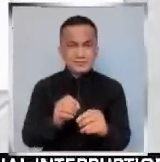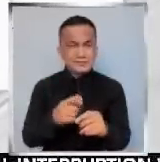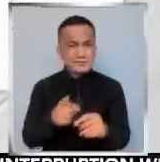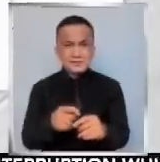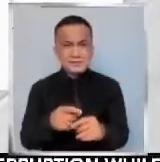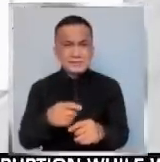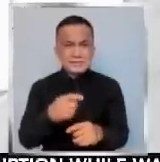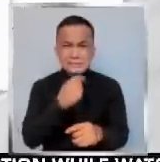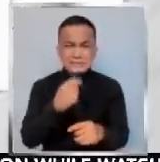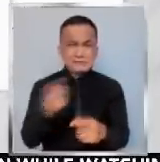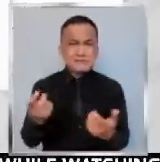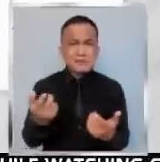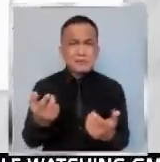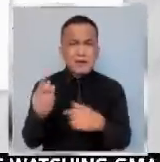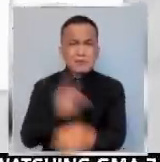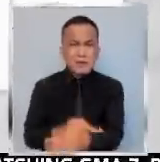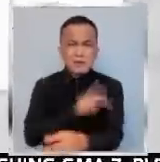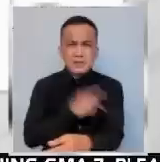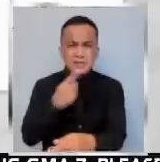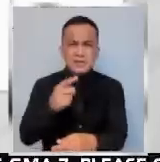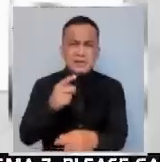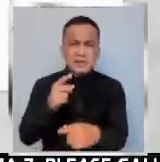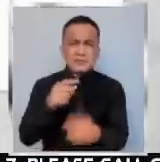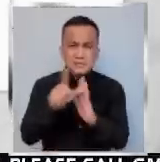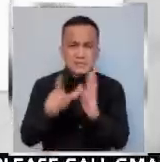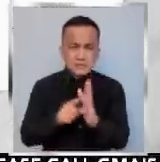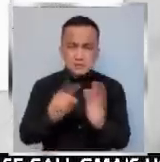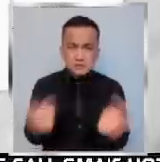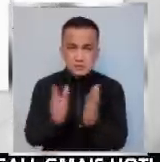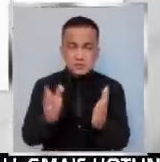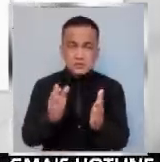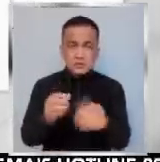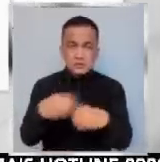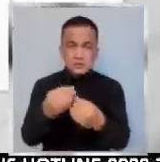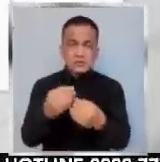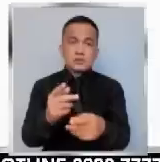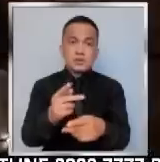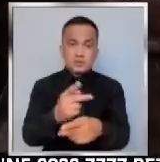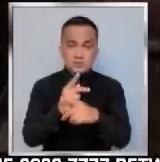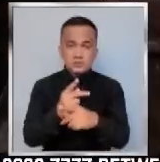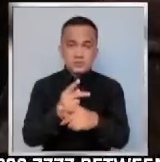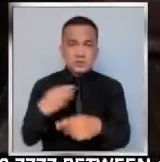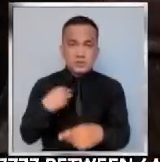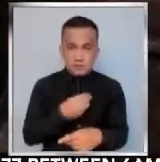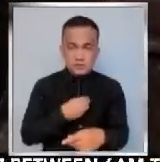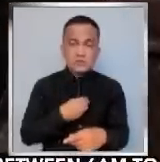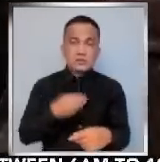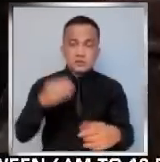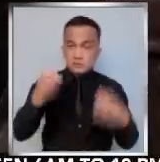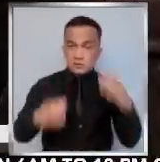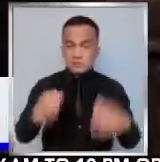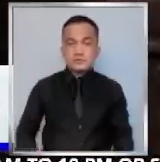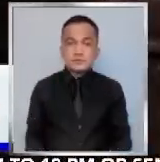IBP ang paggamit sa Judicial Martial Service na magbibigay proteksyon sa mga miyembro ng hudikatura. Patuloy pa namin kinukuha